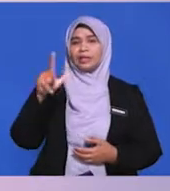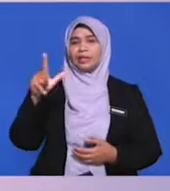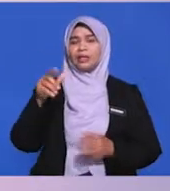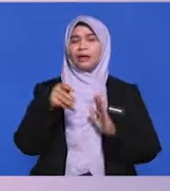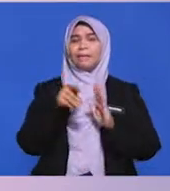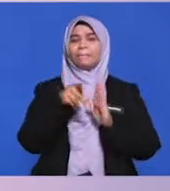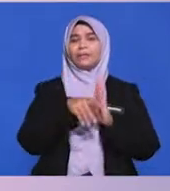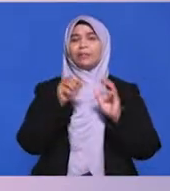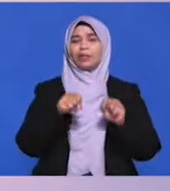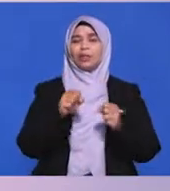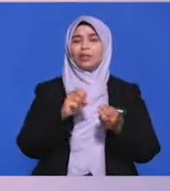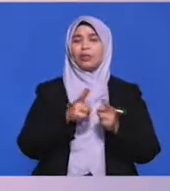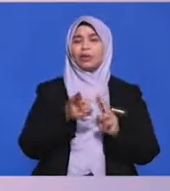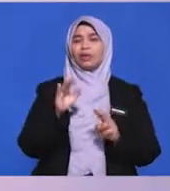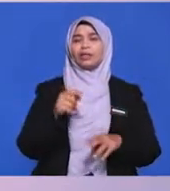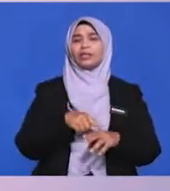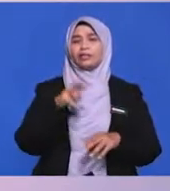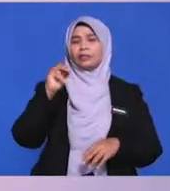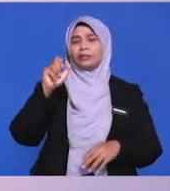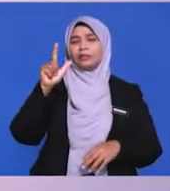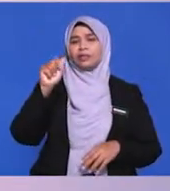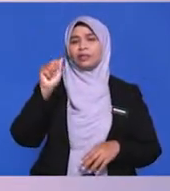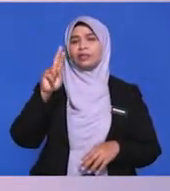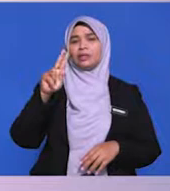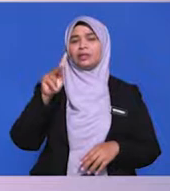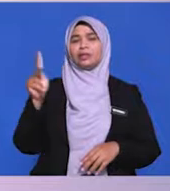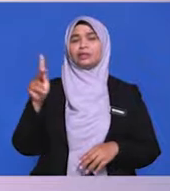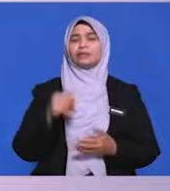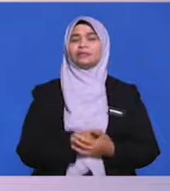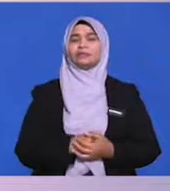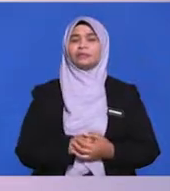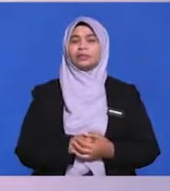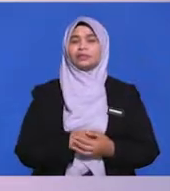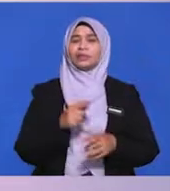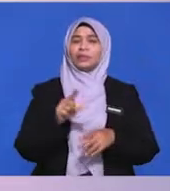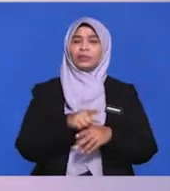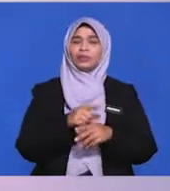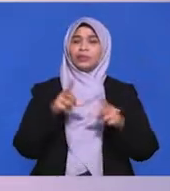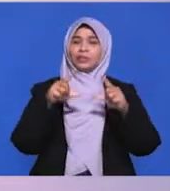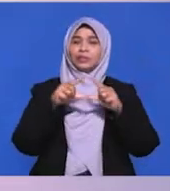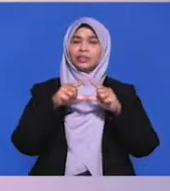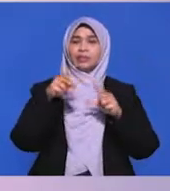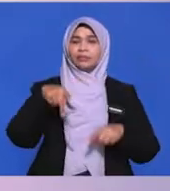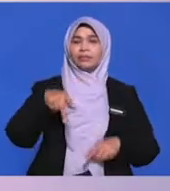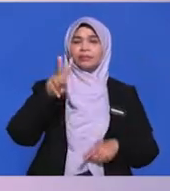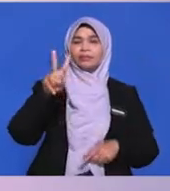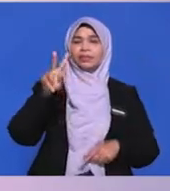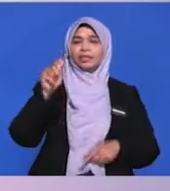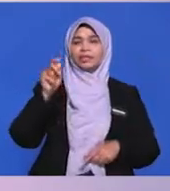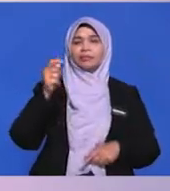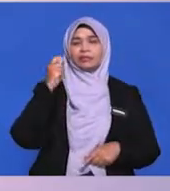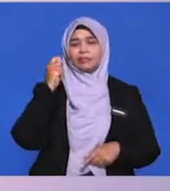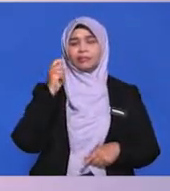pembuluh ubah yang di Malaka dengan menggunakan segitiga pvc tadi kita akan